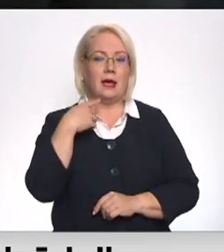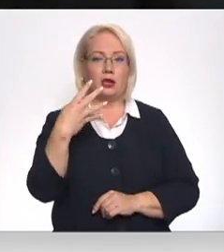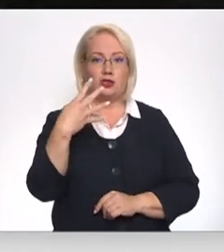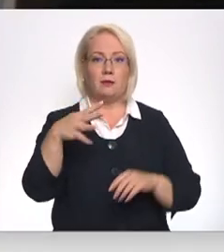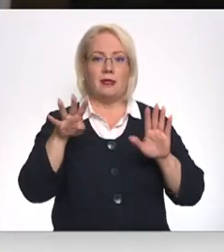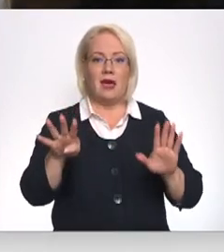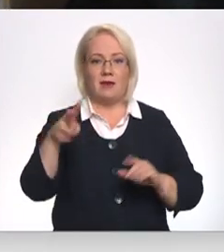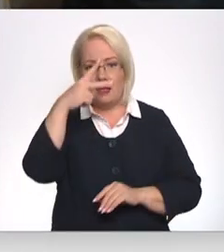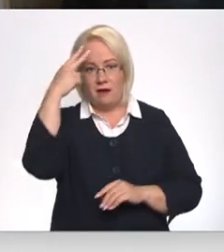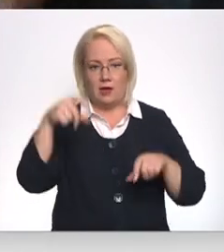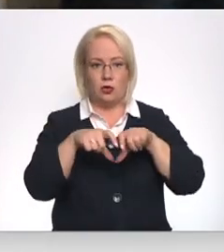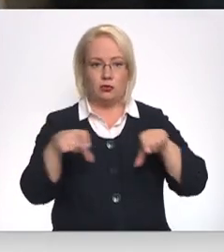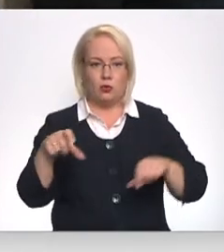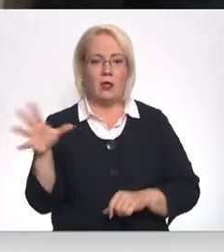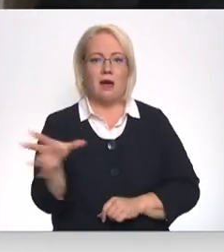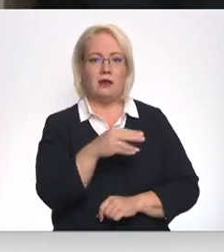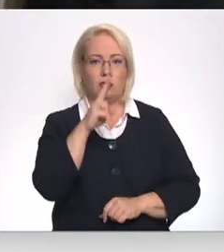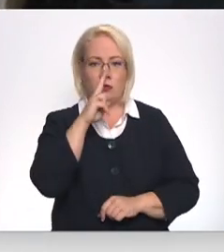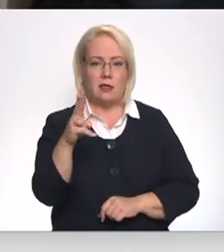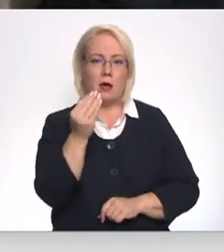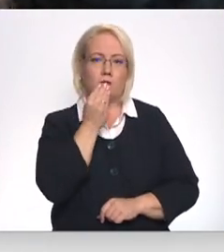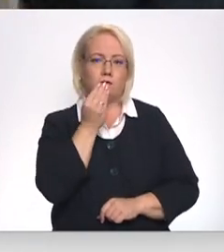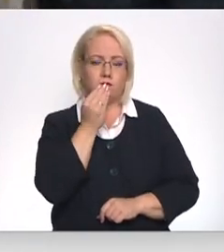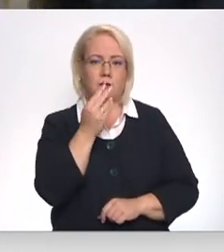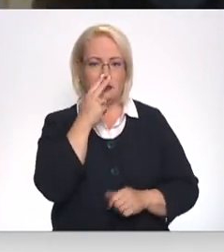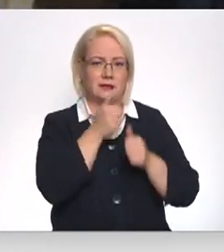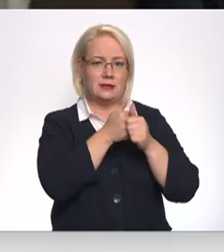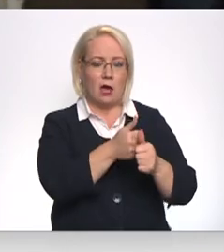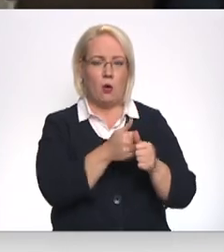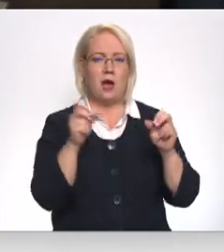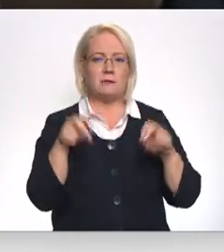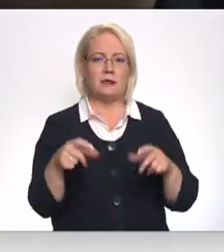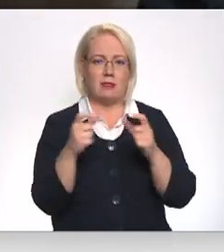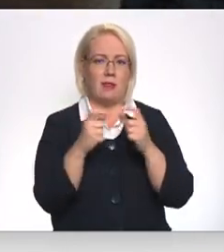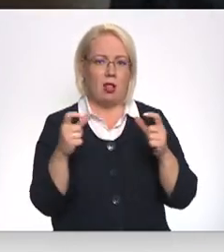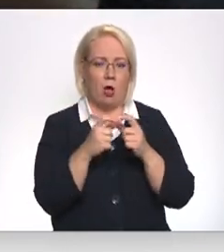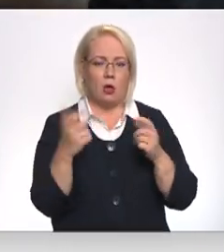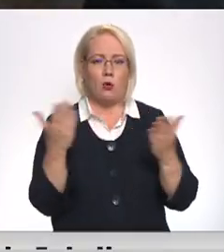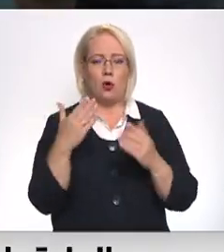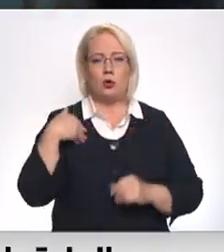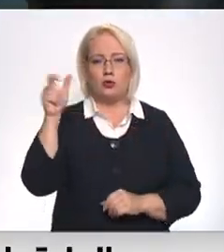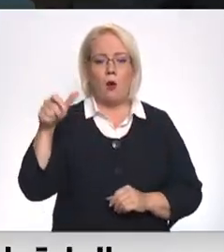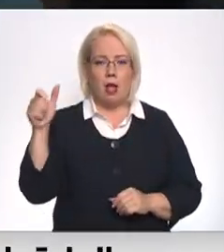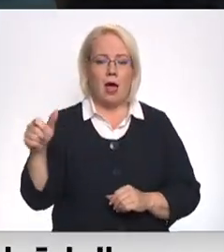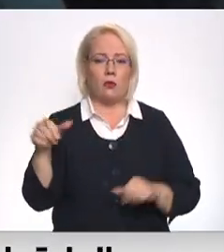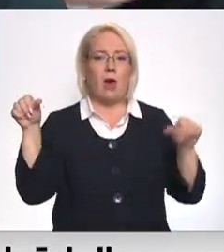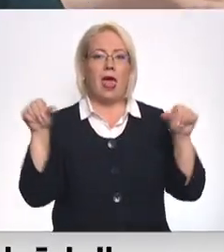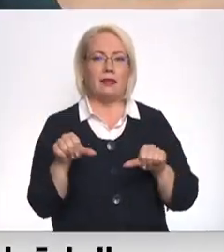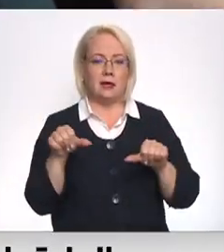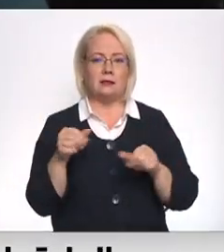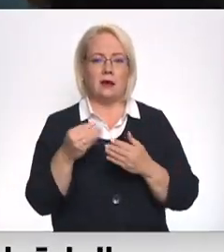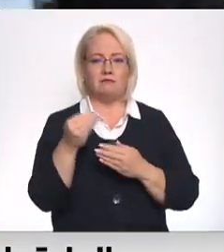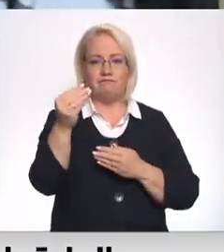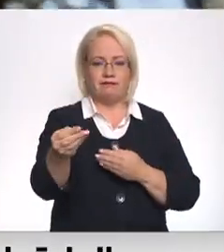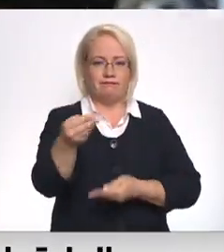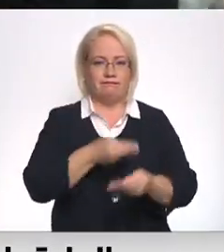49. Vidusskolā visu šo nedēļu ēdināšana tiek uzraudzīta ar speciāliem taloniem, ko skolēni, dodoties uz ēdnīcu, nodod